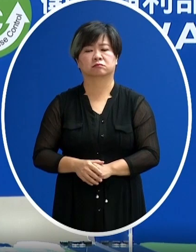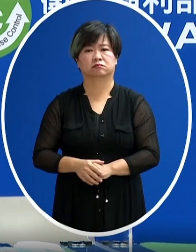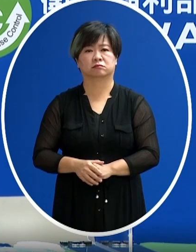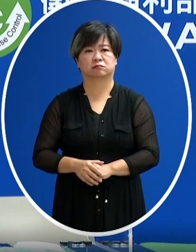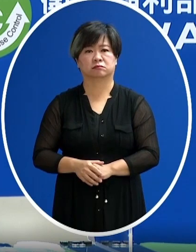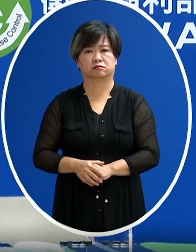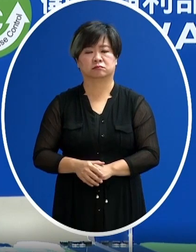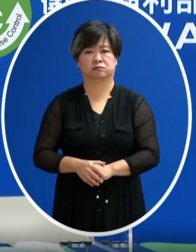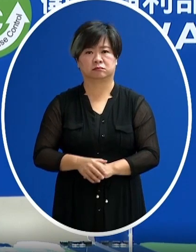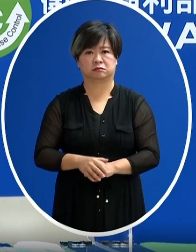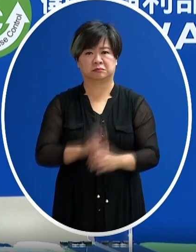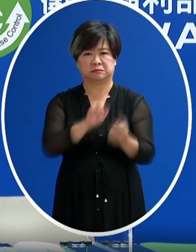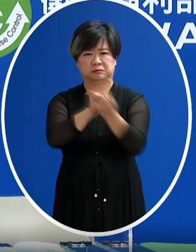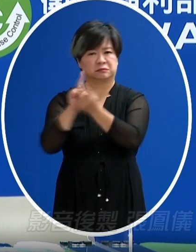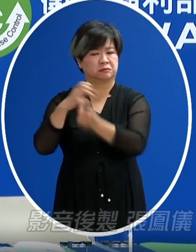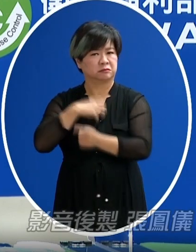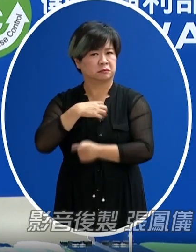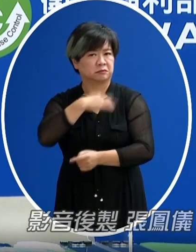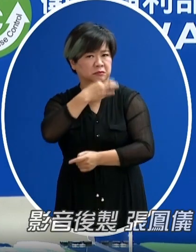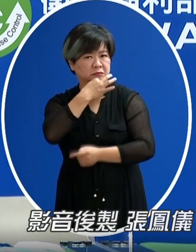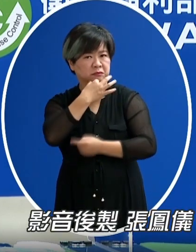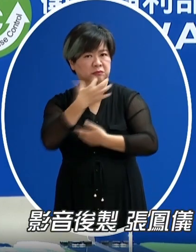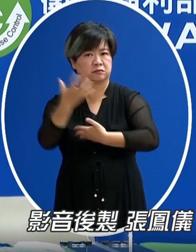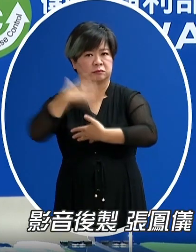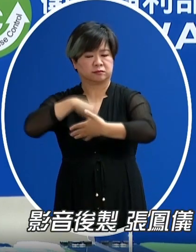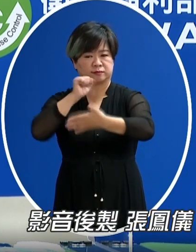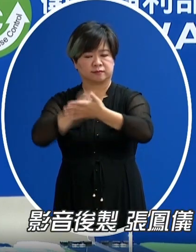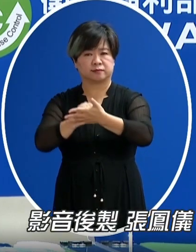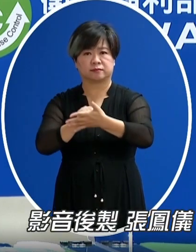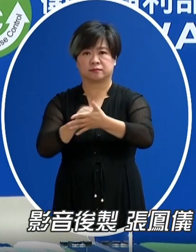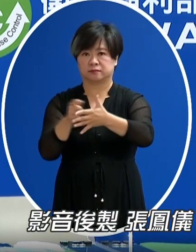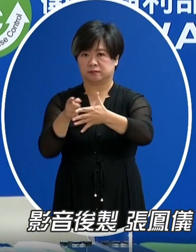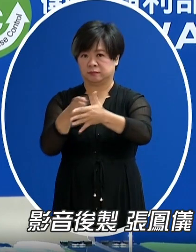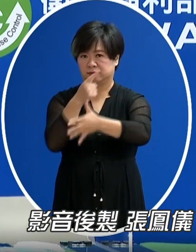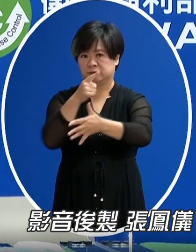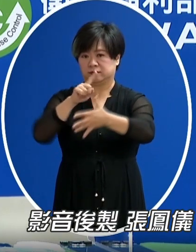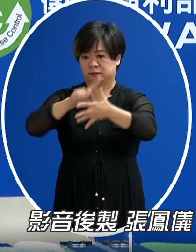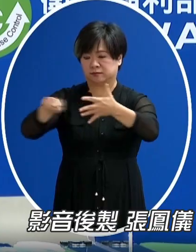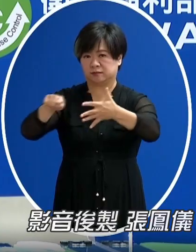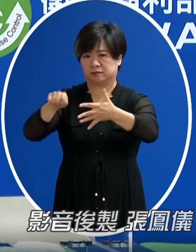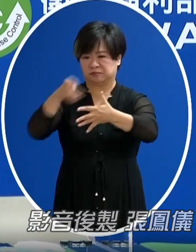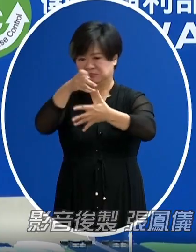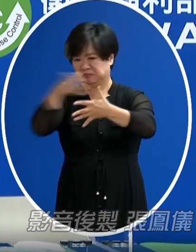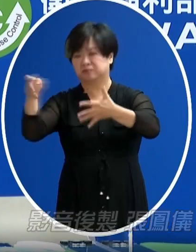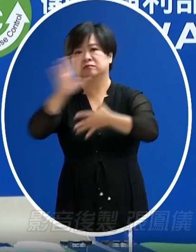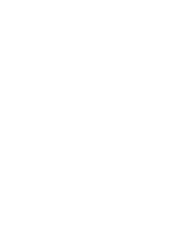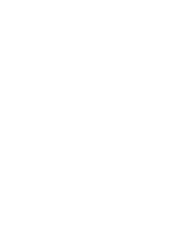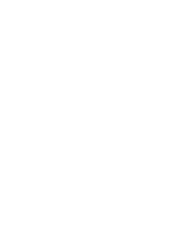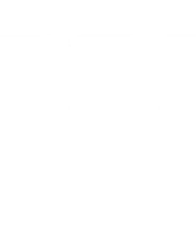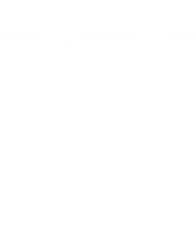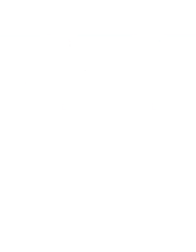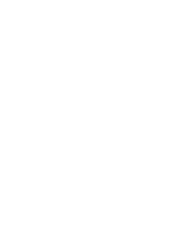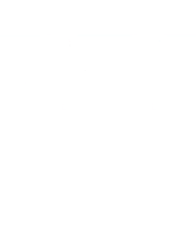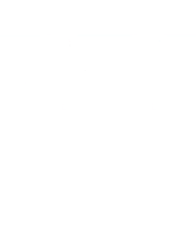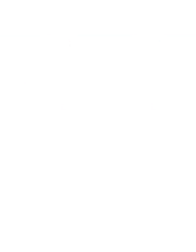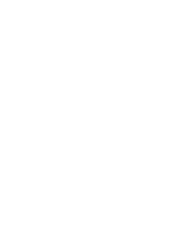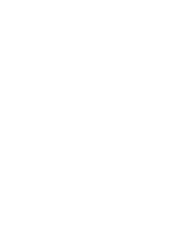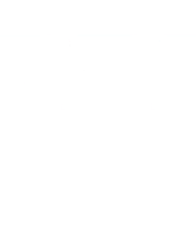事第一线防疫工作的人员都列在这个第一类、第二类的名册里面。